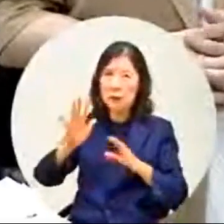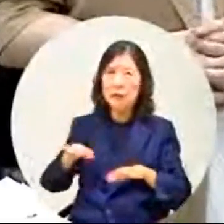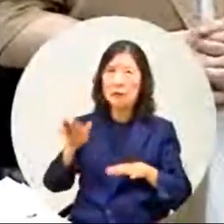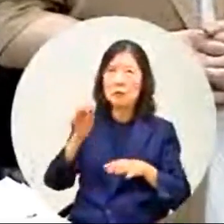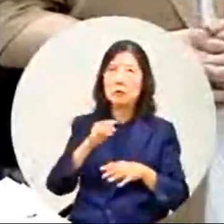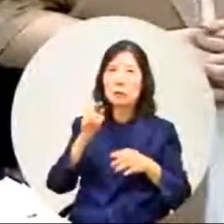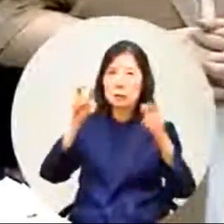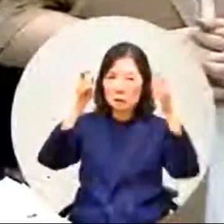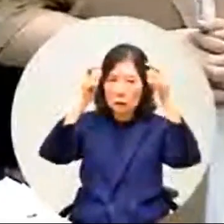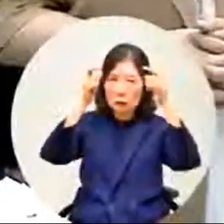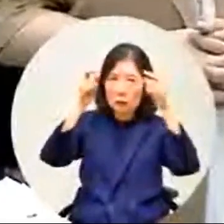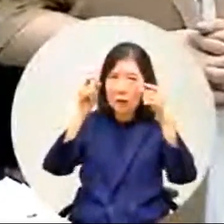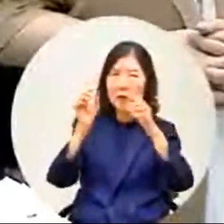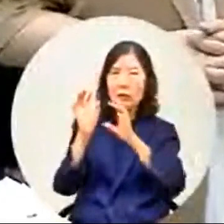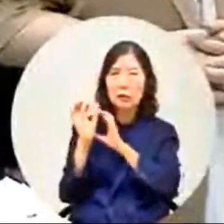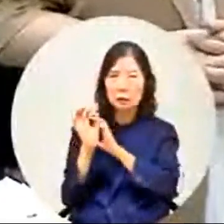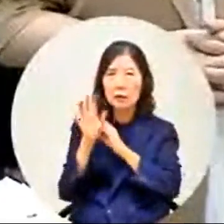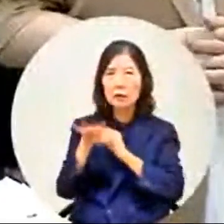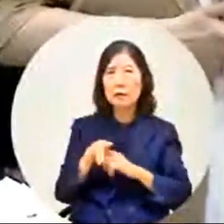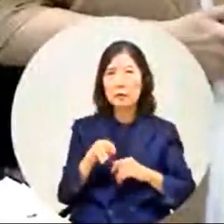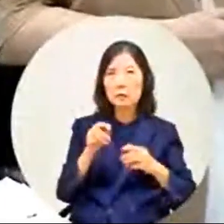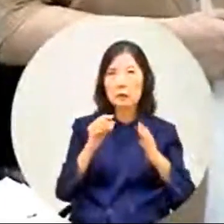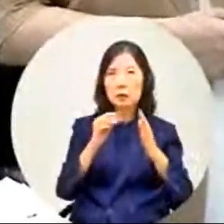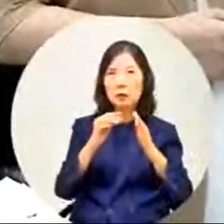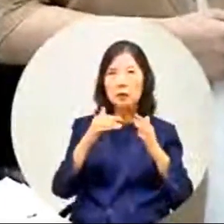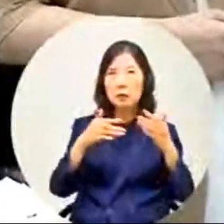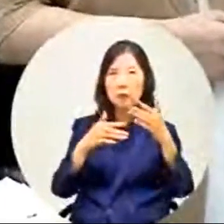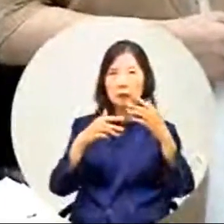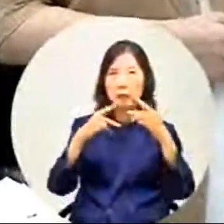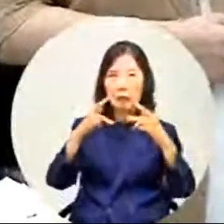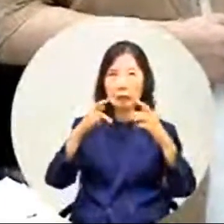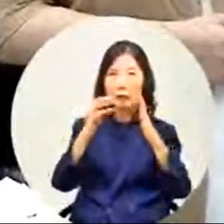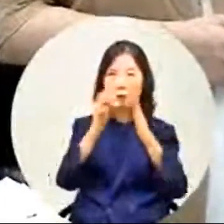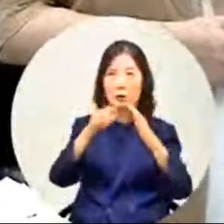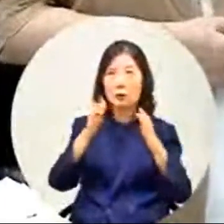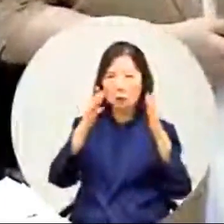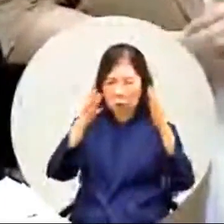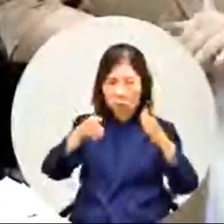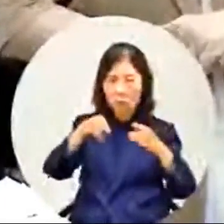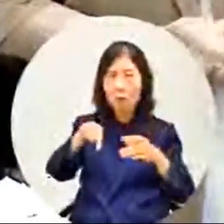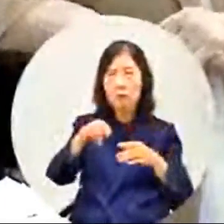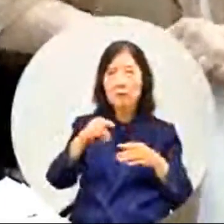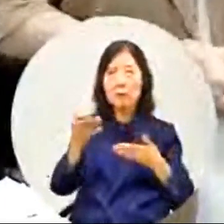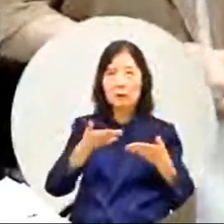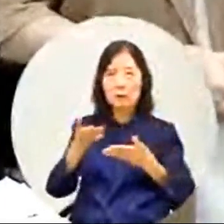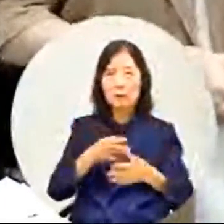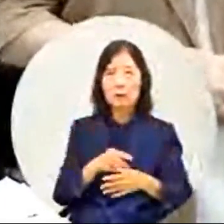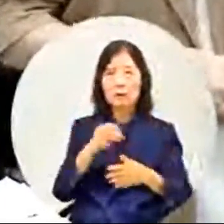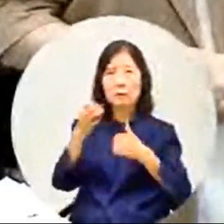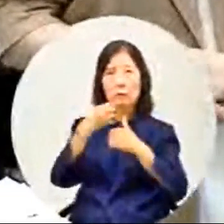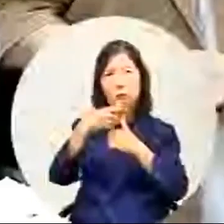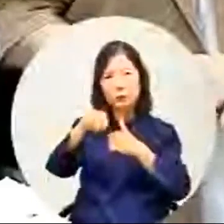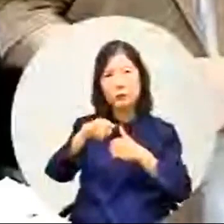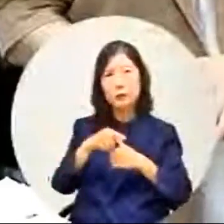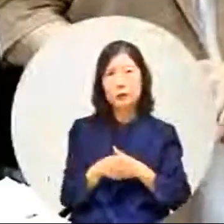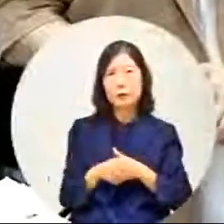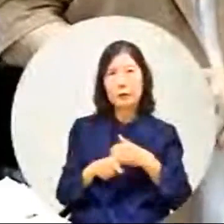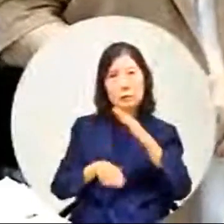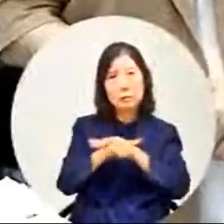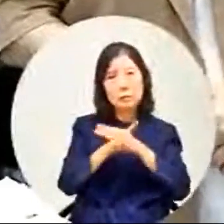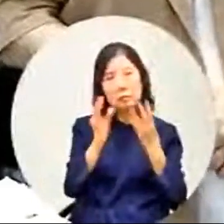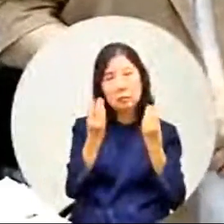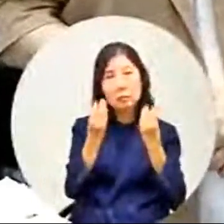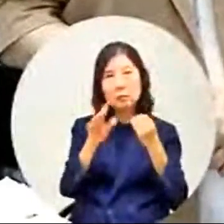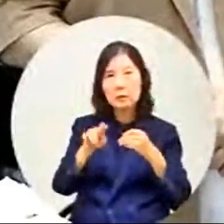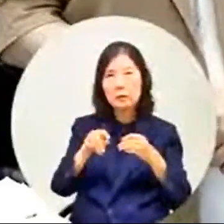雄。请捷运局你们好好的面对这个真相，你们告诉我，这可以告诉我这没有不法，但是这个这